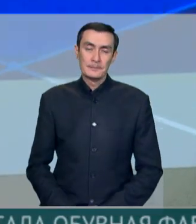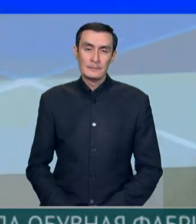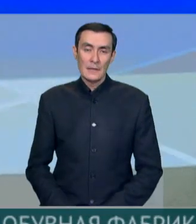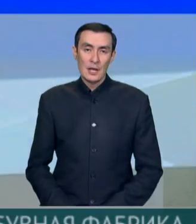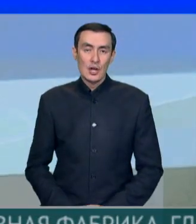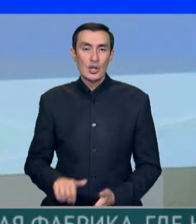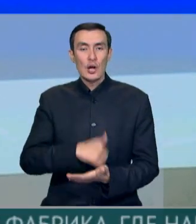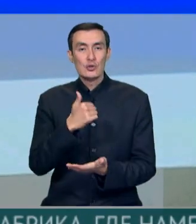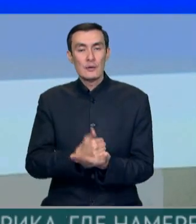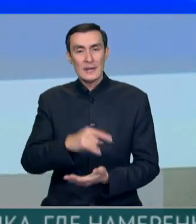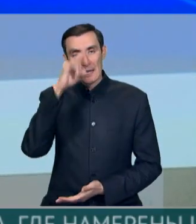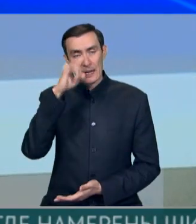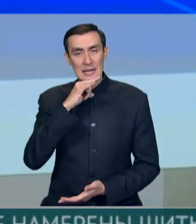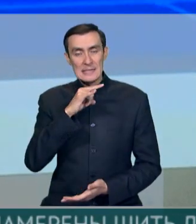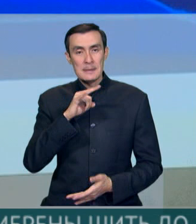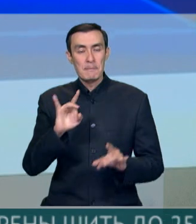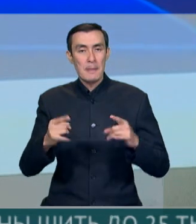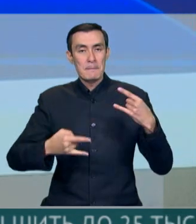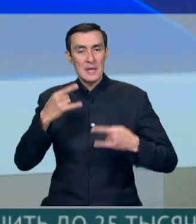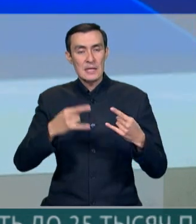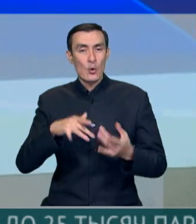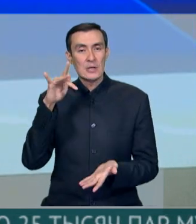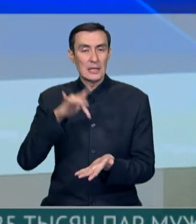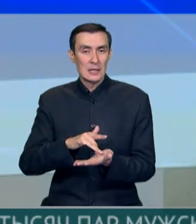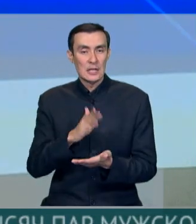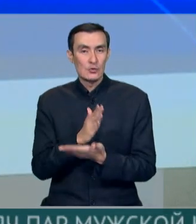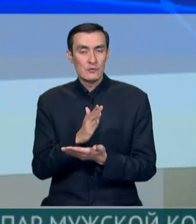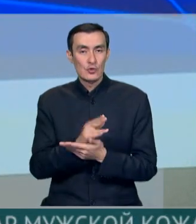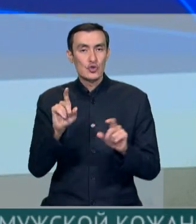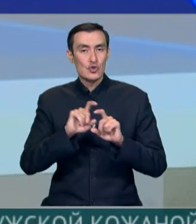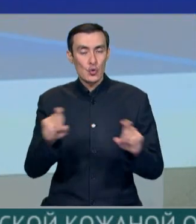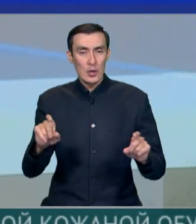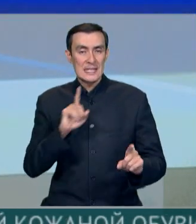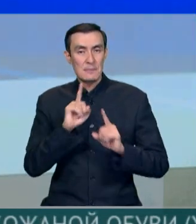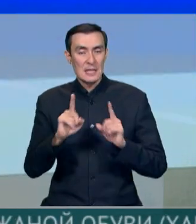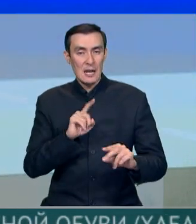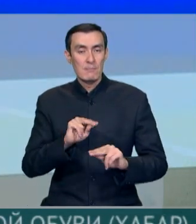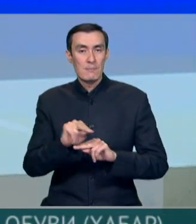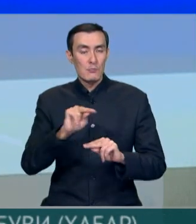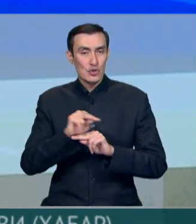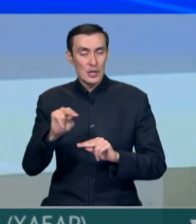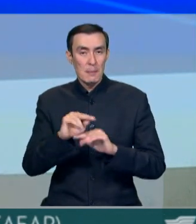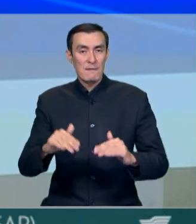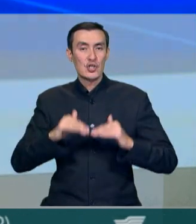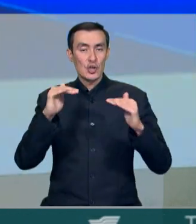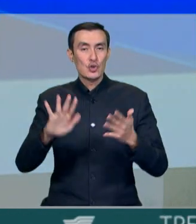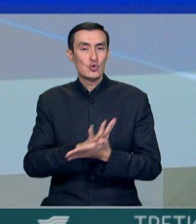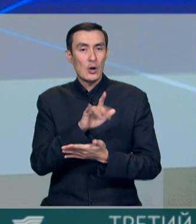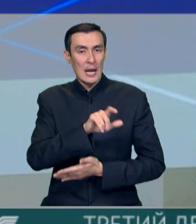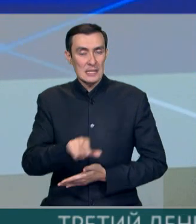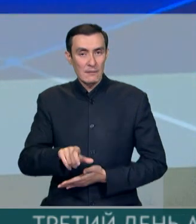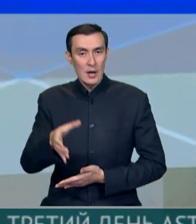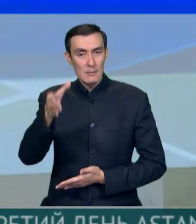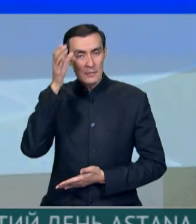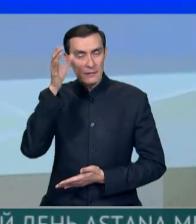На базе Казмедиа Орталы функционирует медиашкола, в рамках которой проводятся семинары по повышению квалификации журналистов, а также лектории